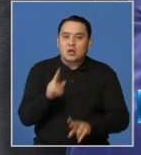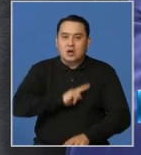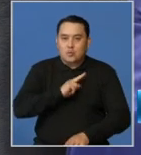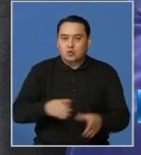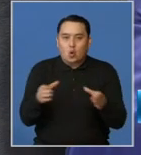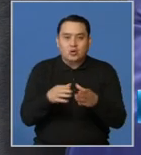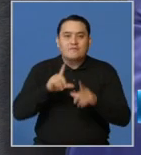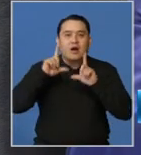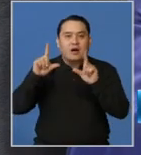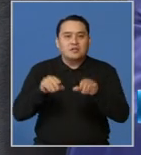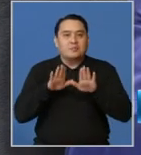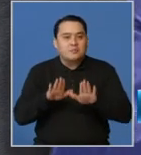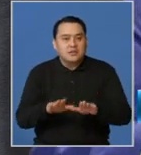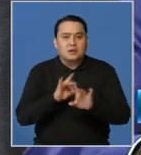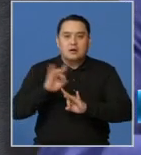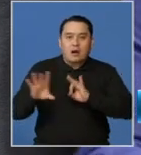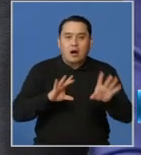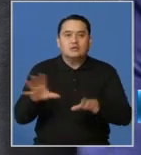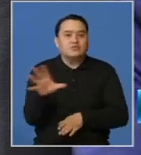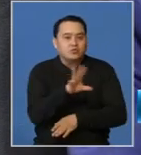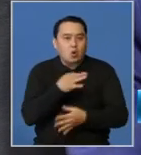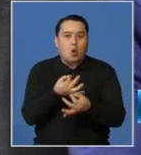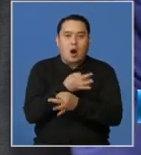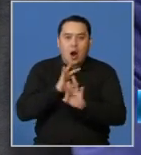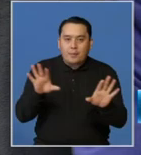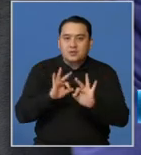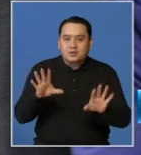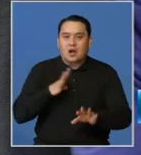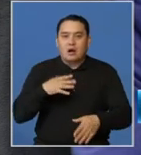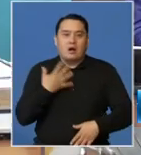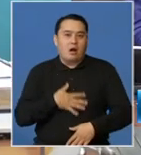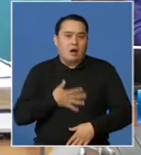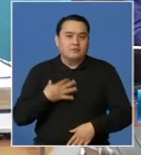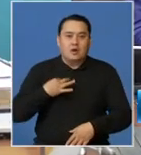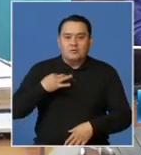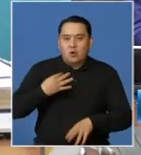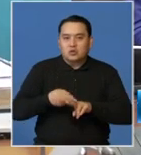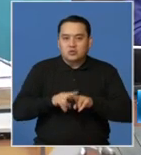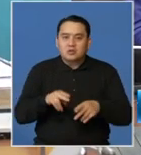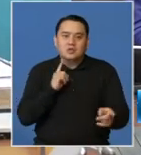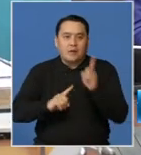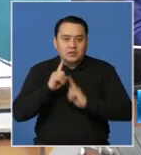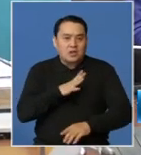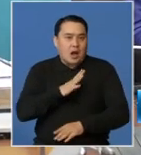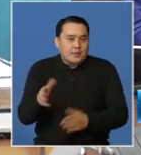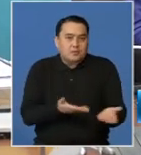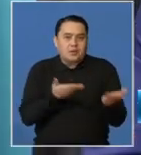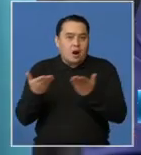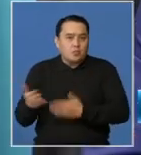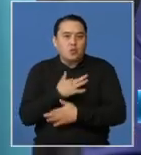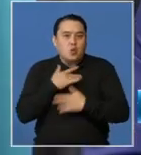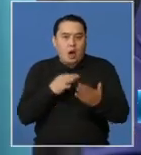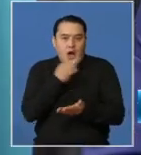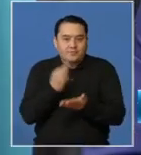рабочая группа выезжала на места, разъясняла все это, а в районах и городах халатно к этому отнеслись. На совещании не были приглашены